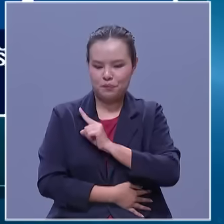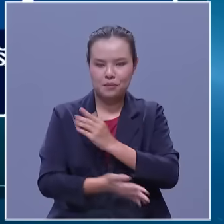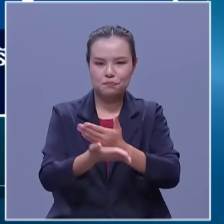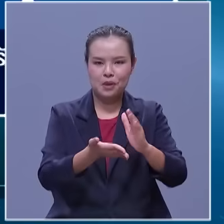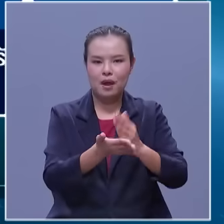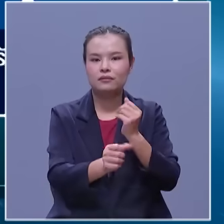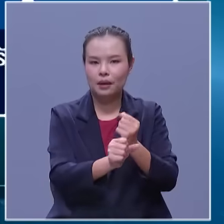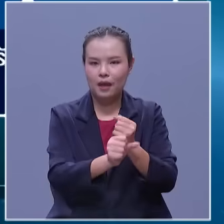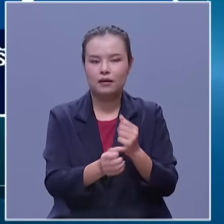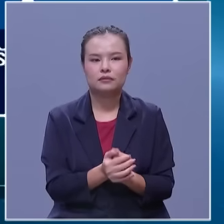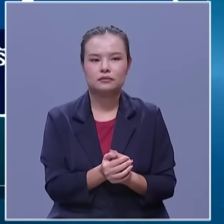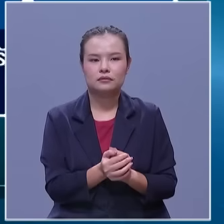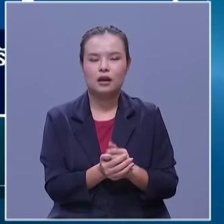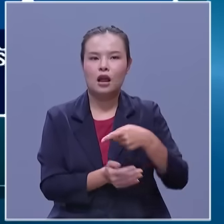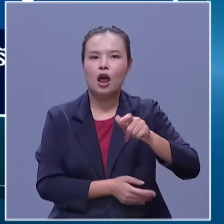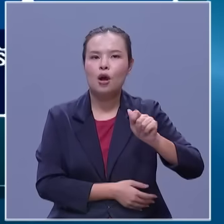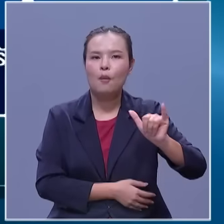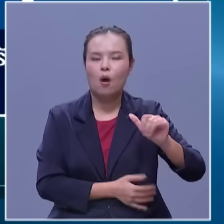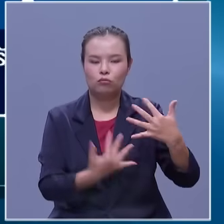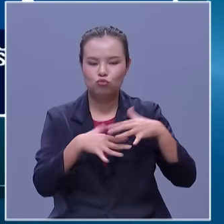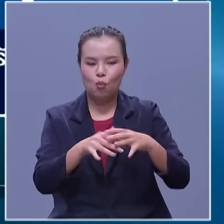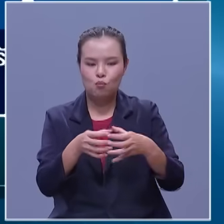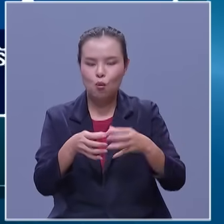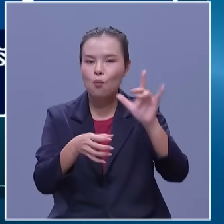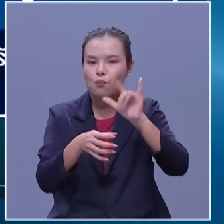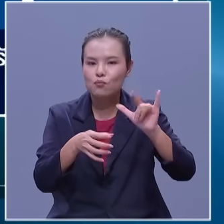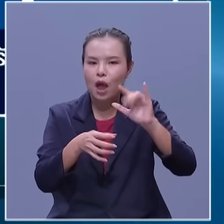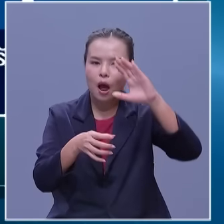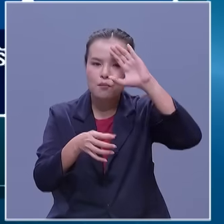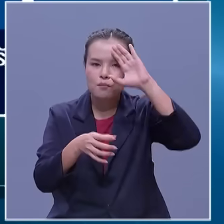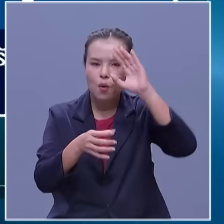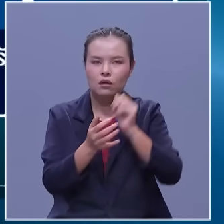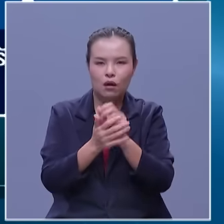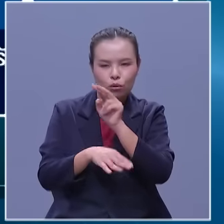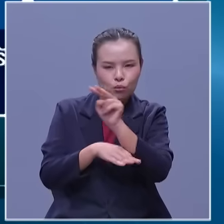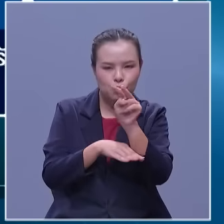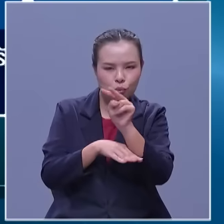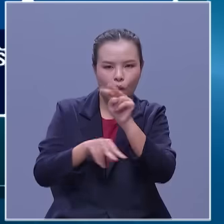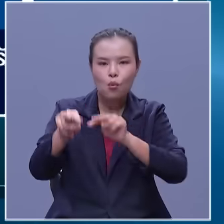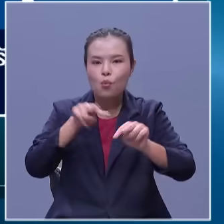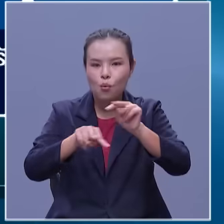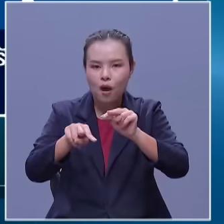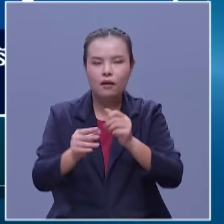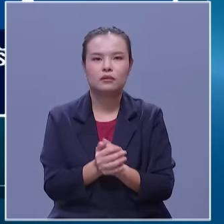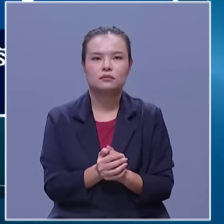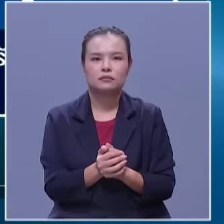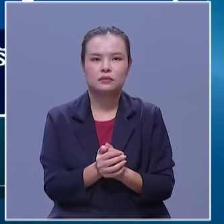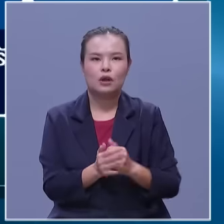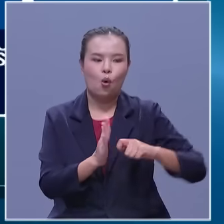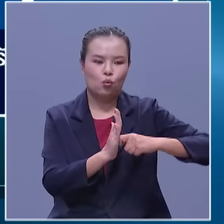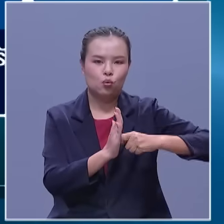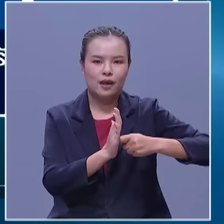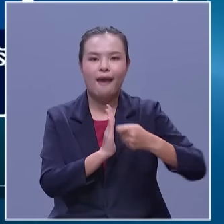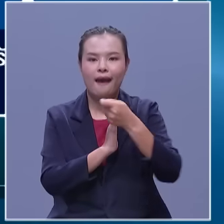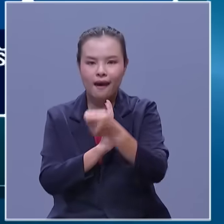เจนโดยจีรวุฒิหรือว่าปลอยเนี่ยแฝงตัวมากับญาติคนไข้รายอื่นมามาคอยเฝ้าดูแลเสี่ยแป้งและเป็นคนไปเอากุญแจมา